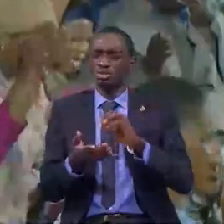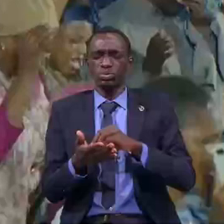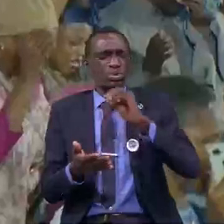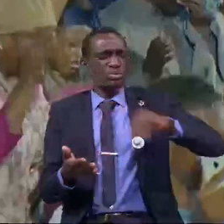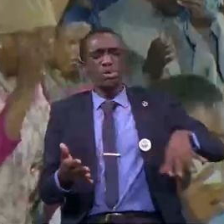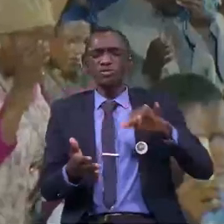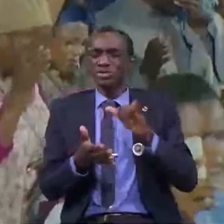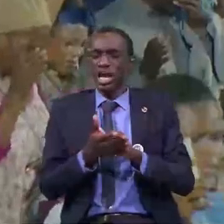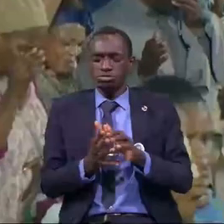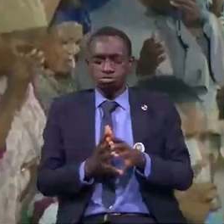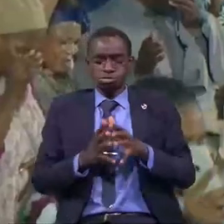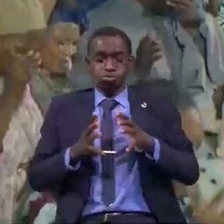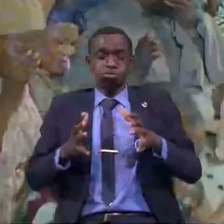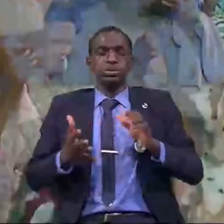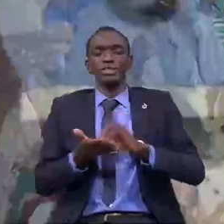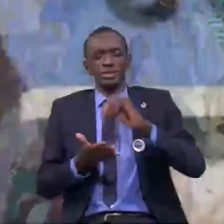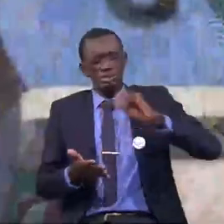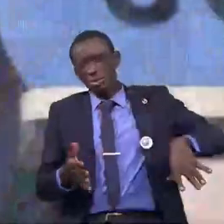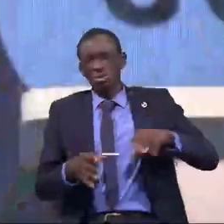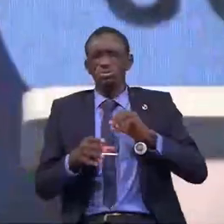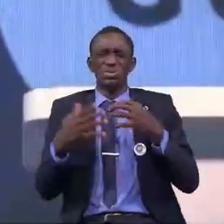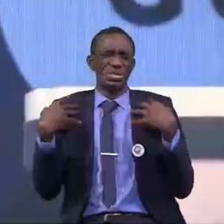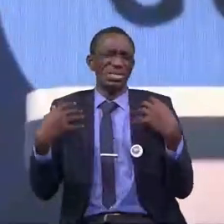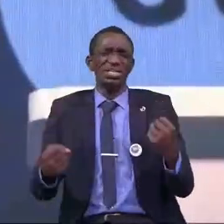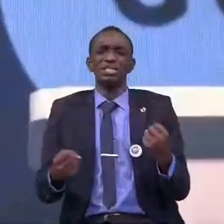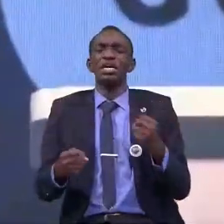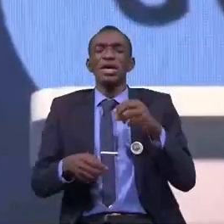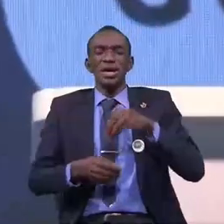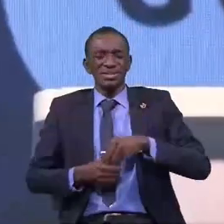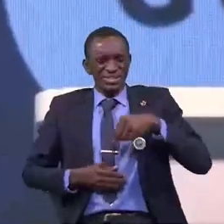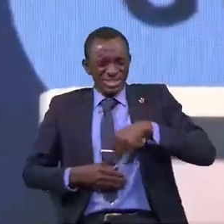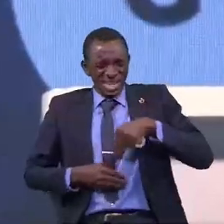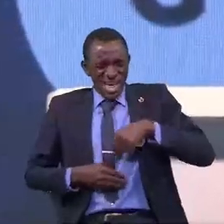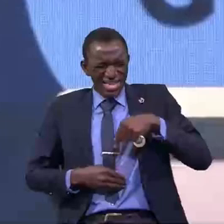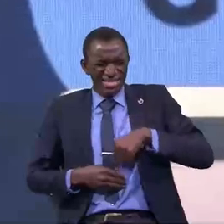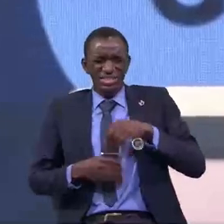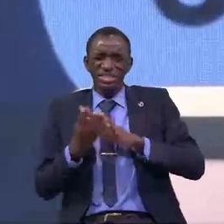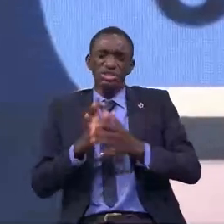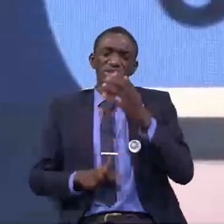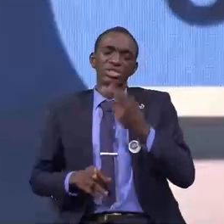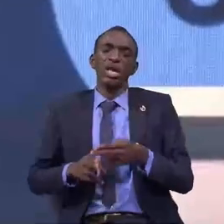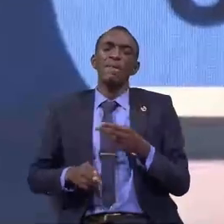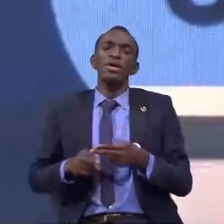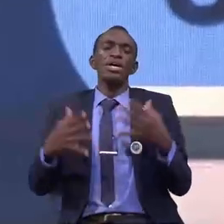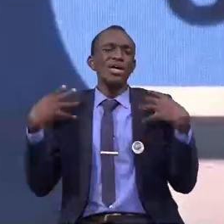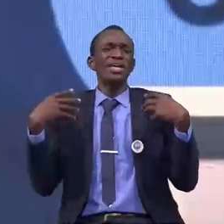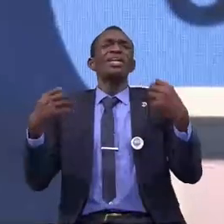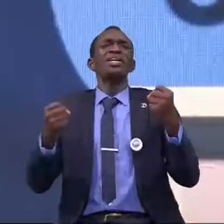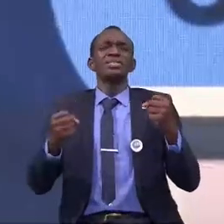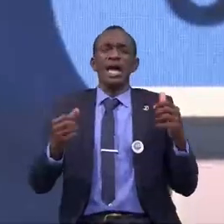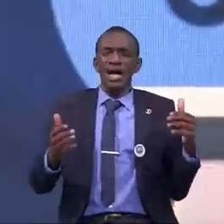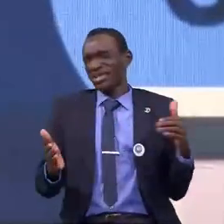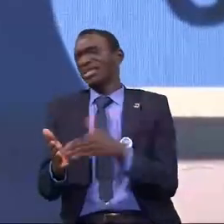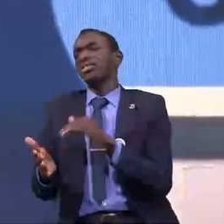Guérison pour ôter les enflements. Guérison à l'intérieur. Guérison contre